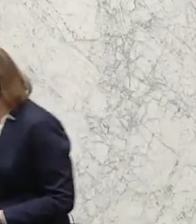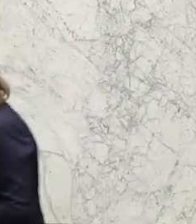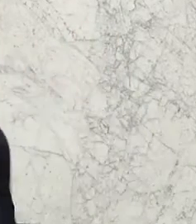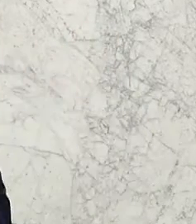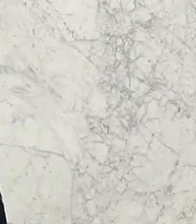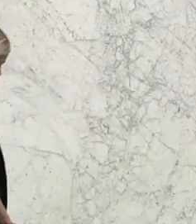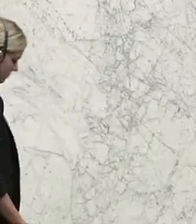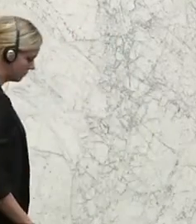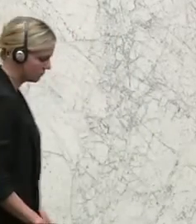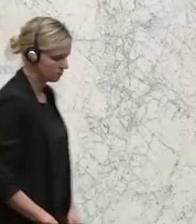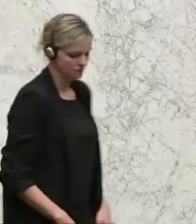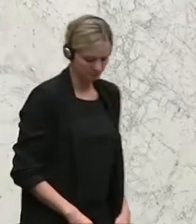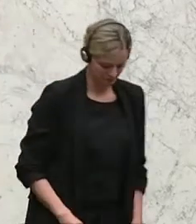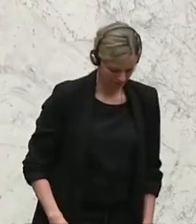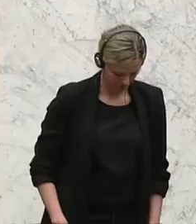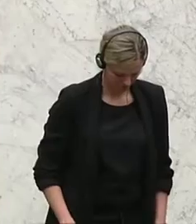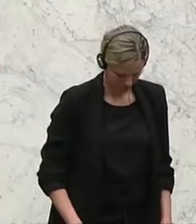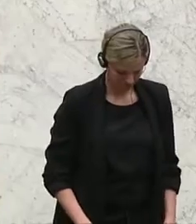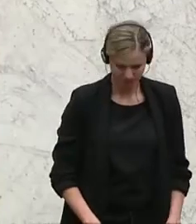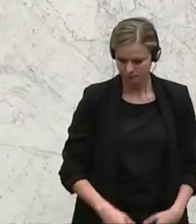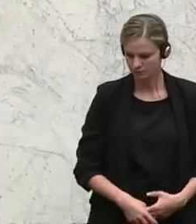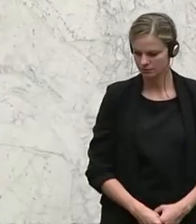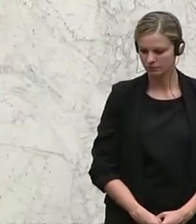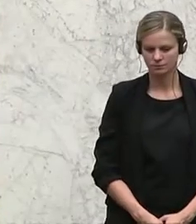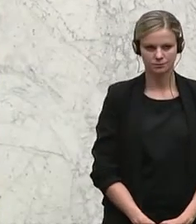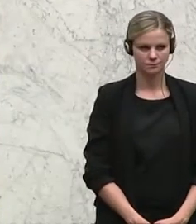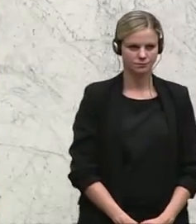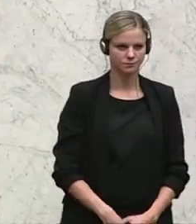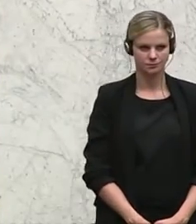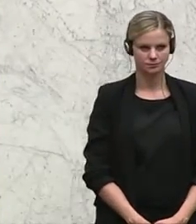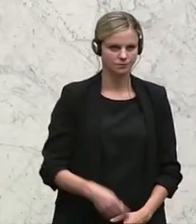Aufenthaltsberechtigte zurückzunehmen, müssen Konsequenzen spüren, sagte Nikolaus Scherak.